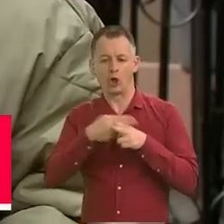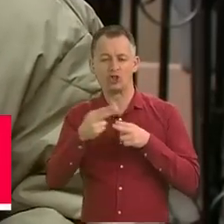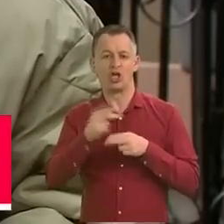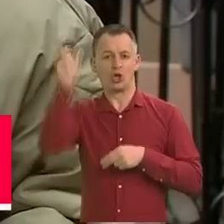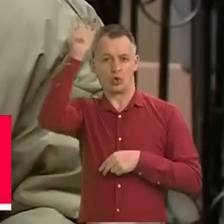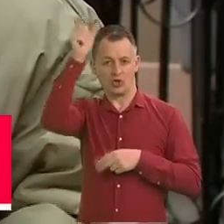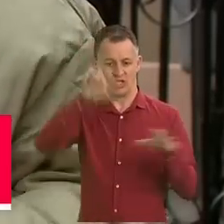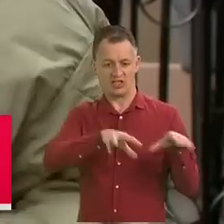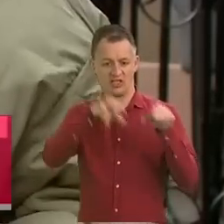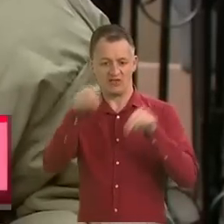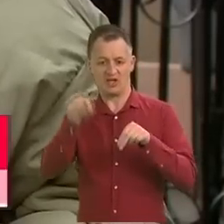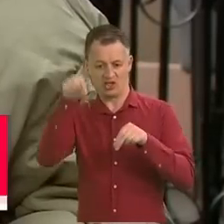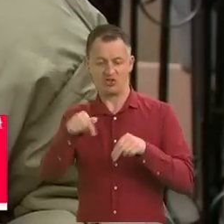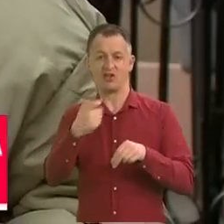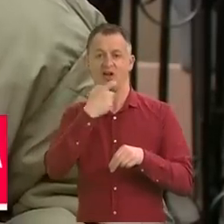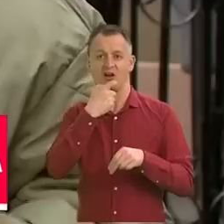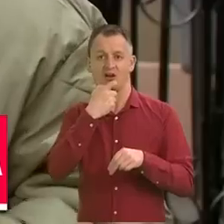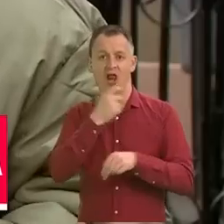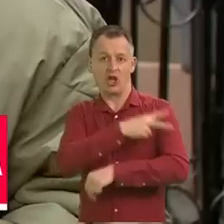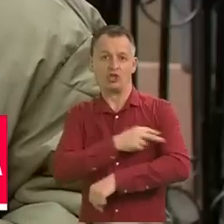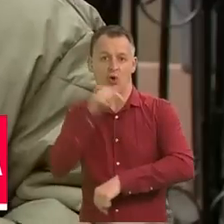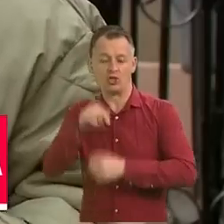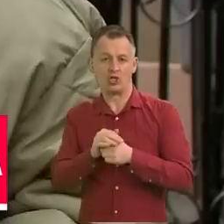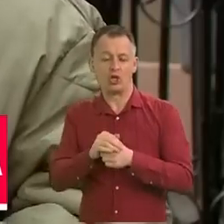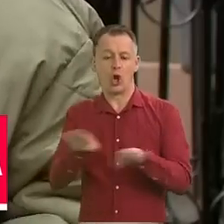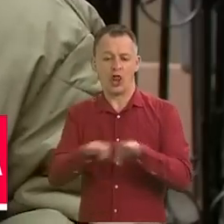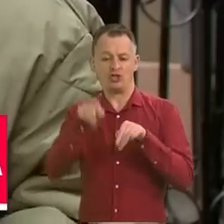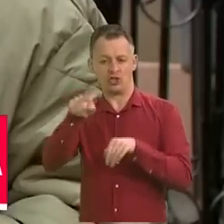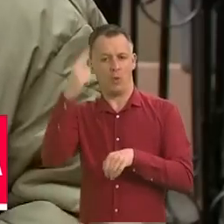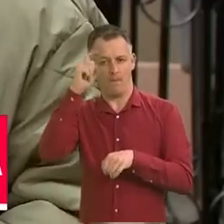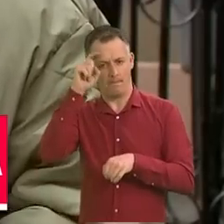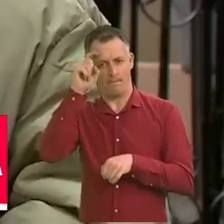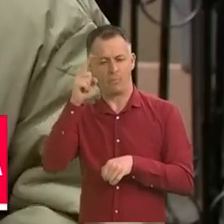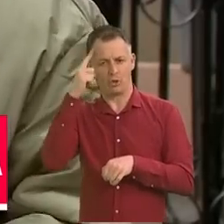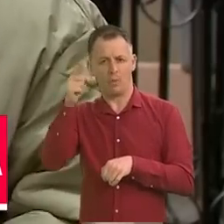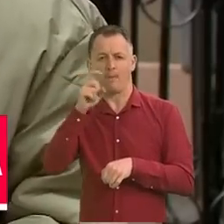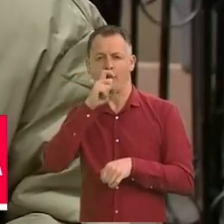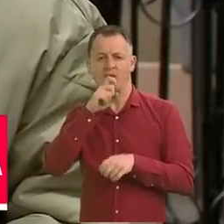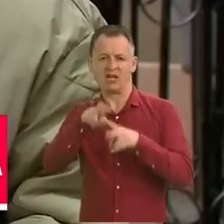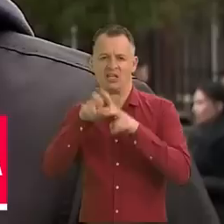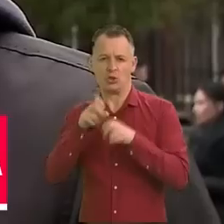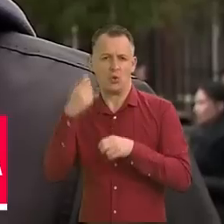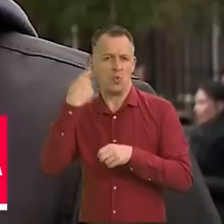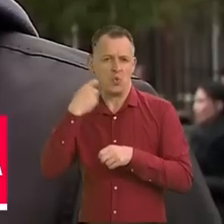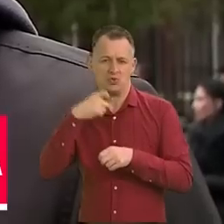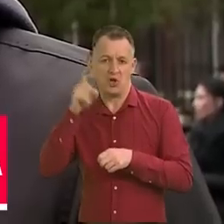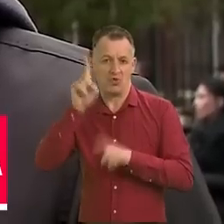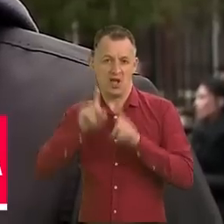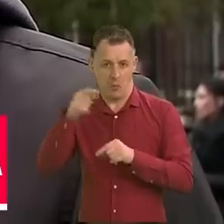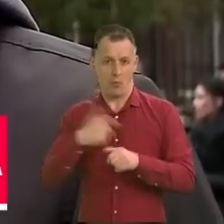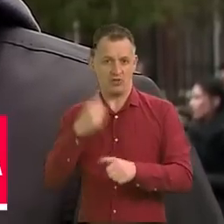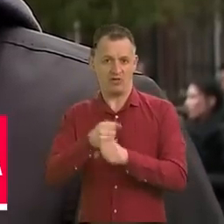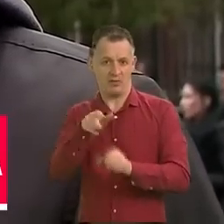liceul Ion Creangă. Colegii lui îl știau drept un copil retras și nu și-au închipuit că ar fi capabil de un asemenea gest. Am un prieten de